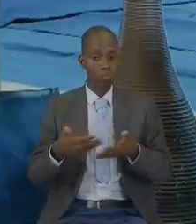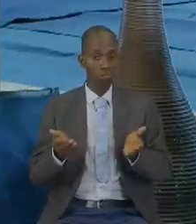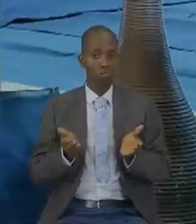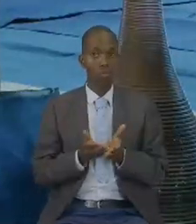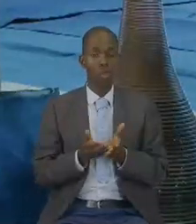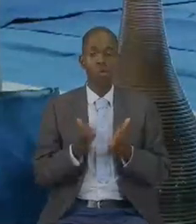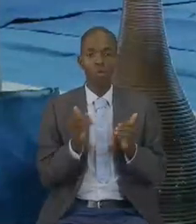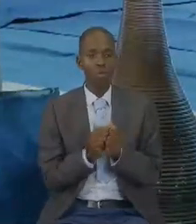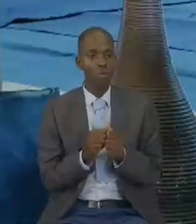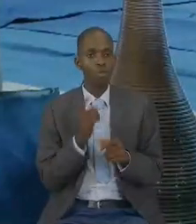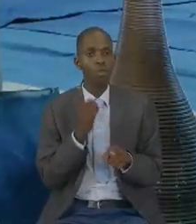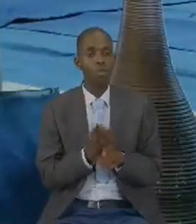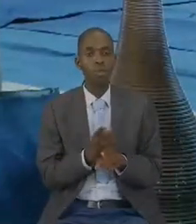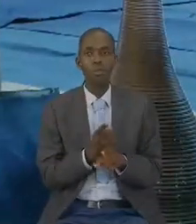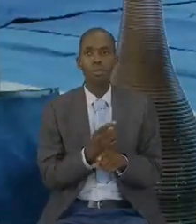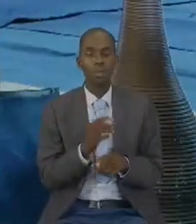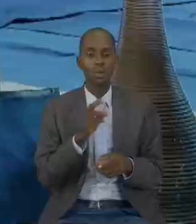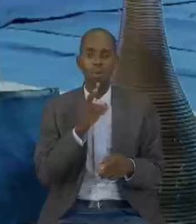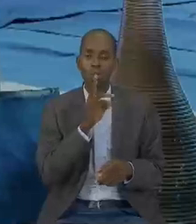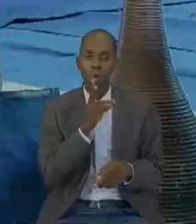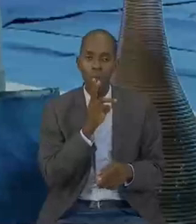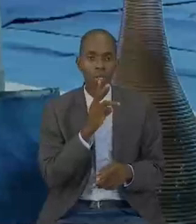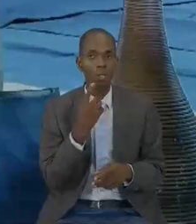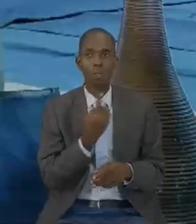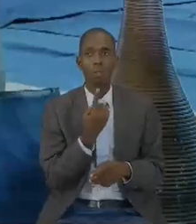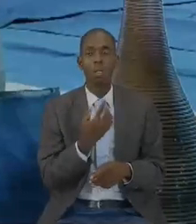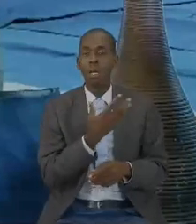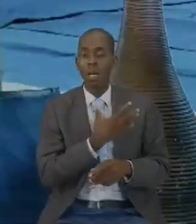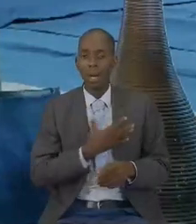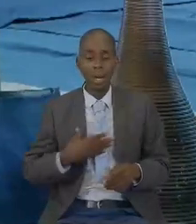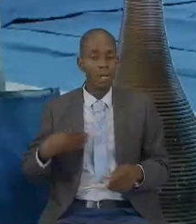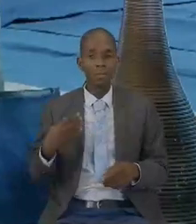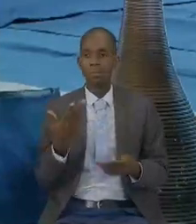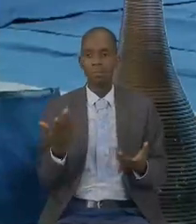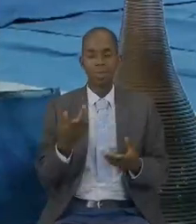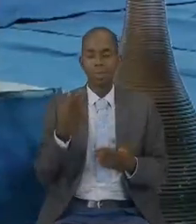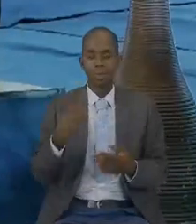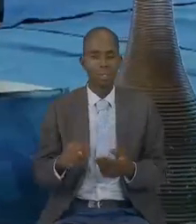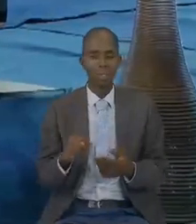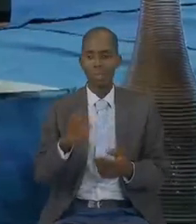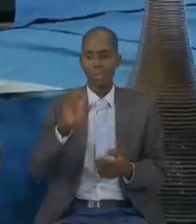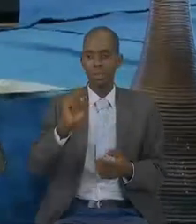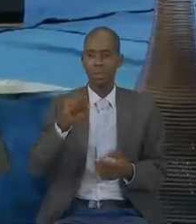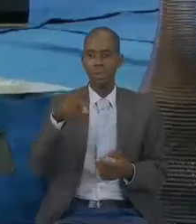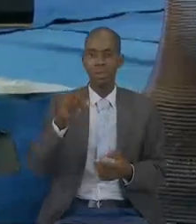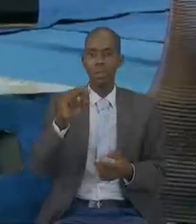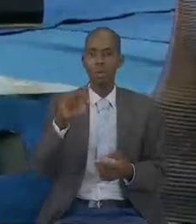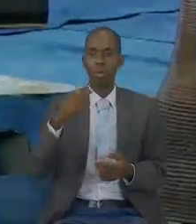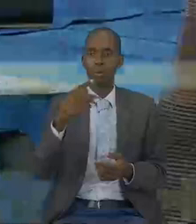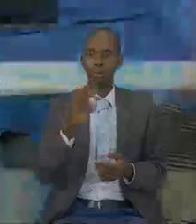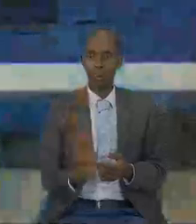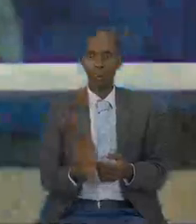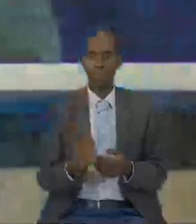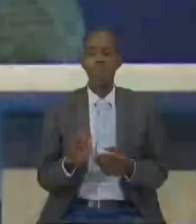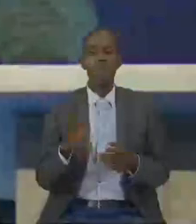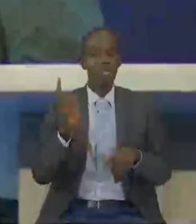plat, l'eau ordinaire et l'éponge n'arrivent pas à tout laver. Et nous